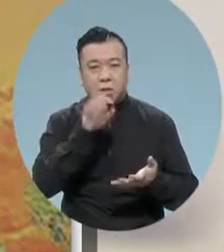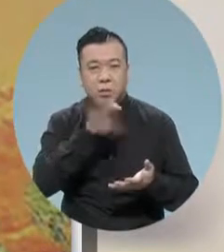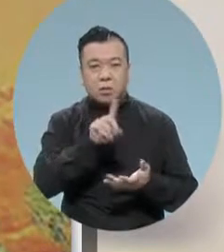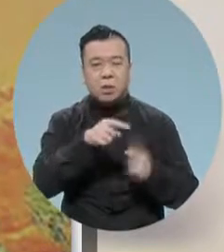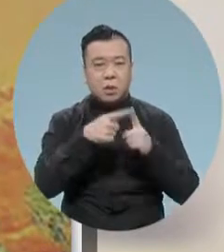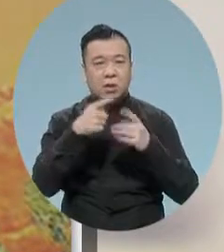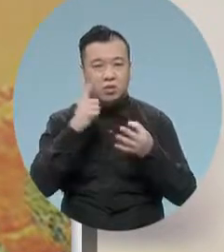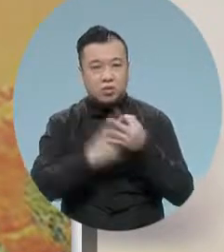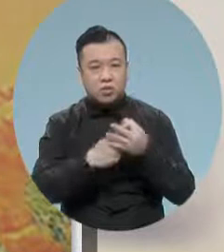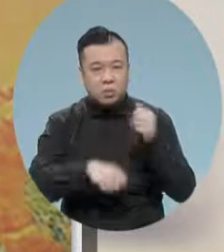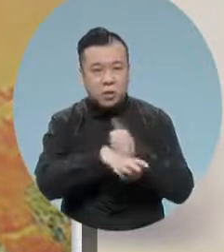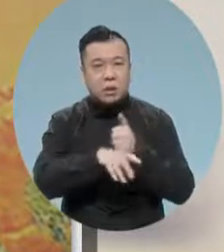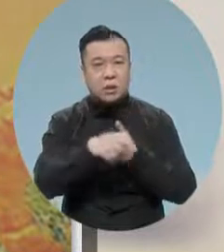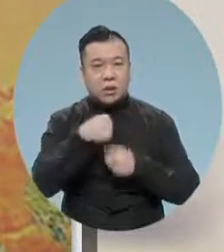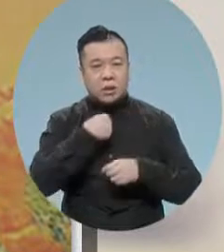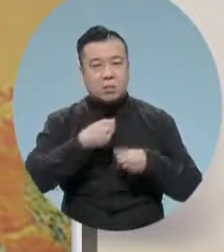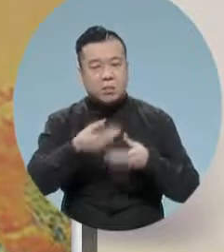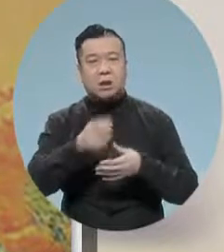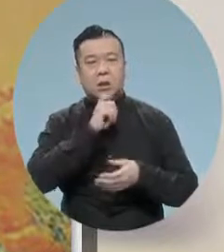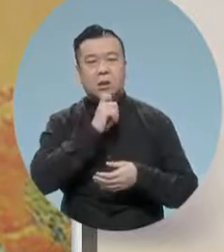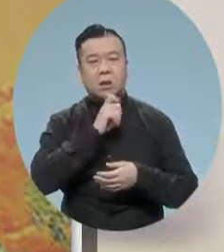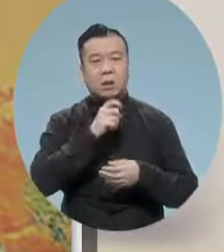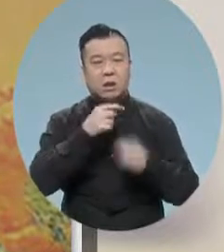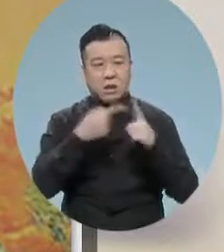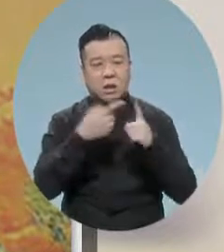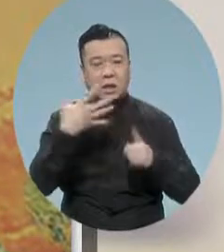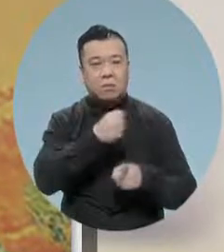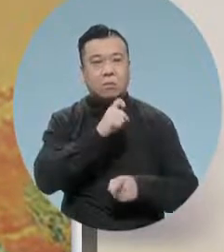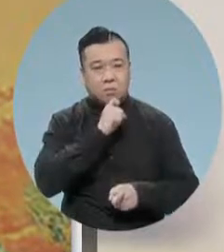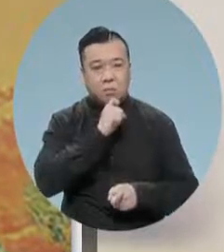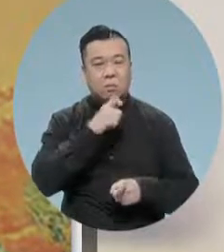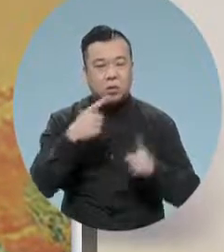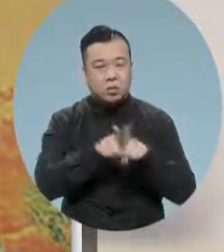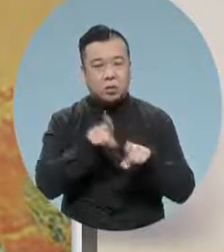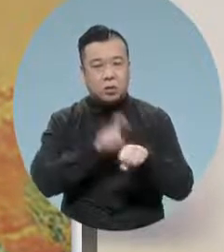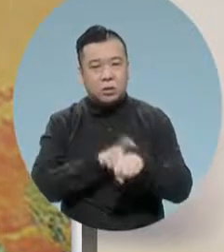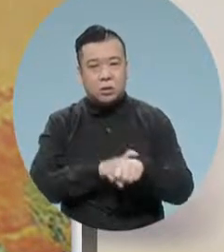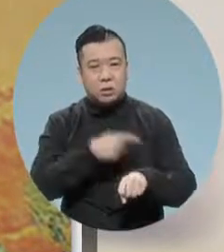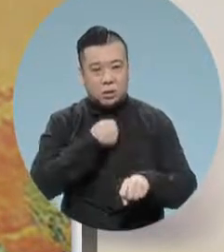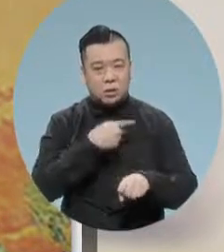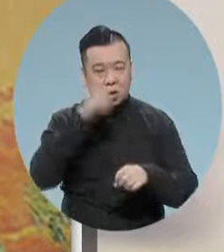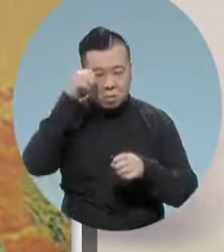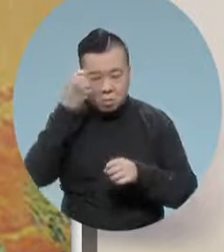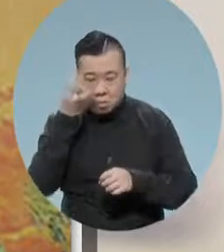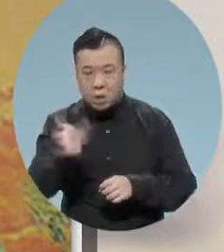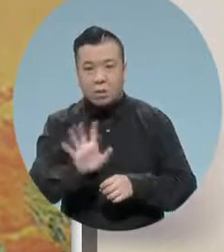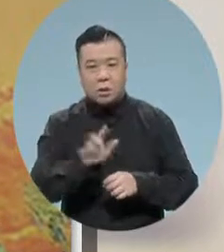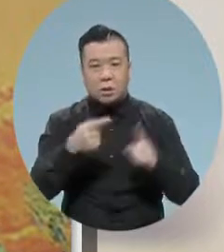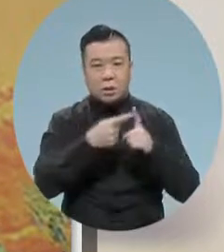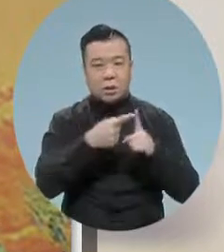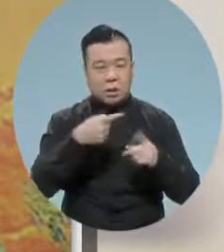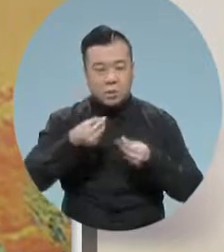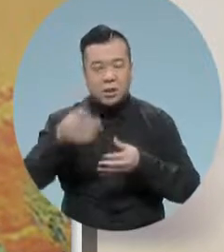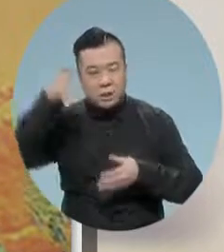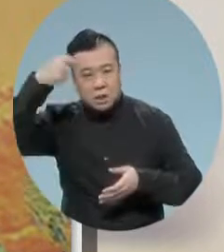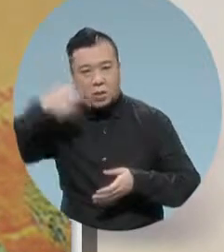民主嘅基础之上带嚟到既有人嘅权利嘅保障，同时间亦都唔会忽略咗人对社